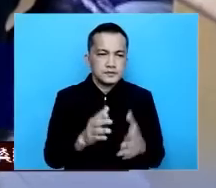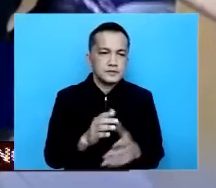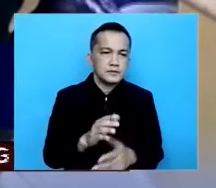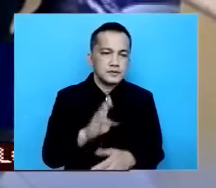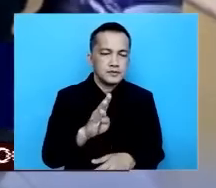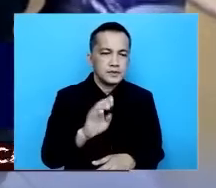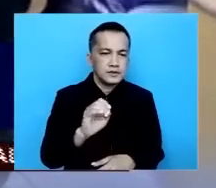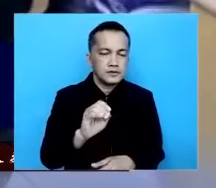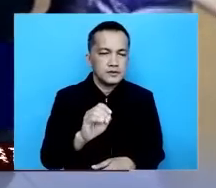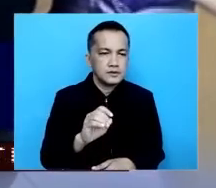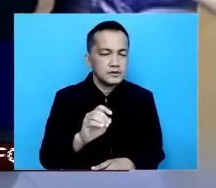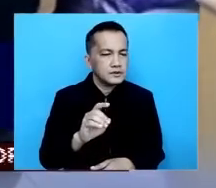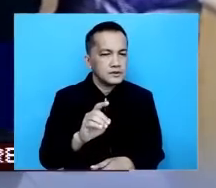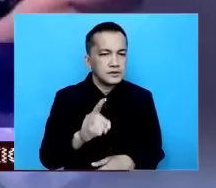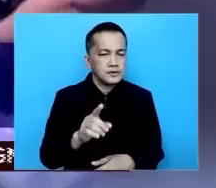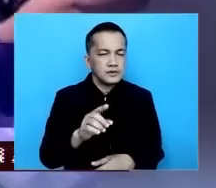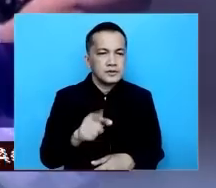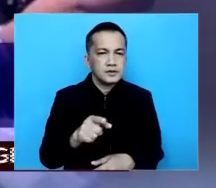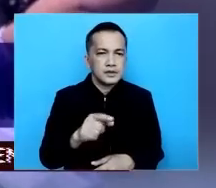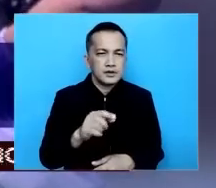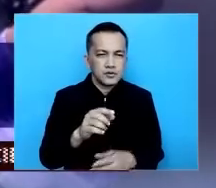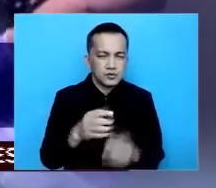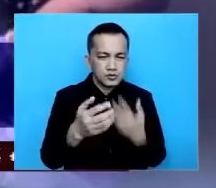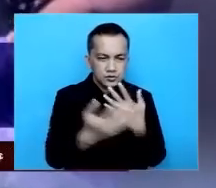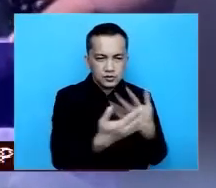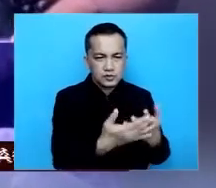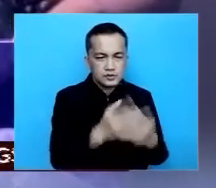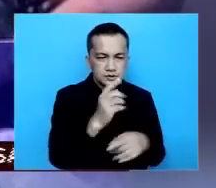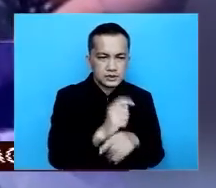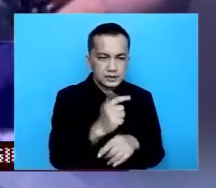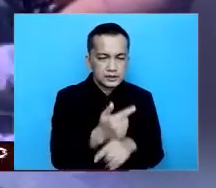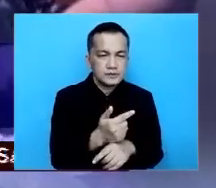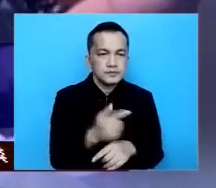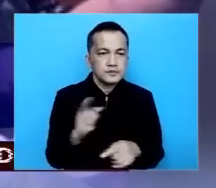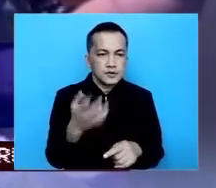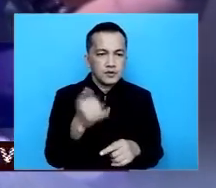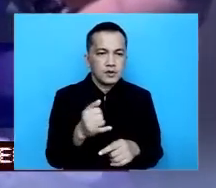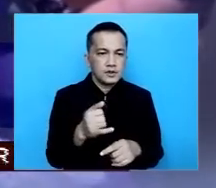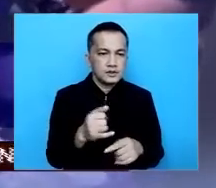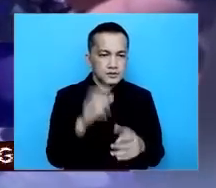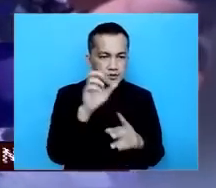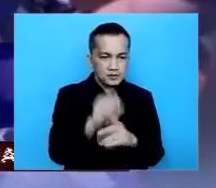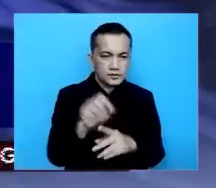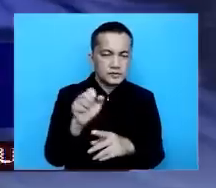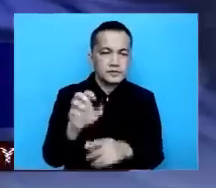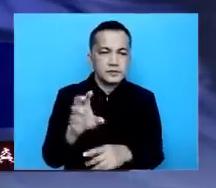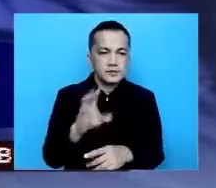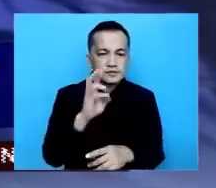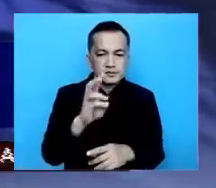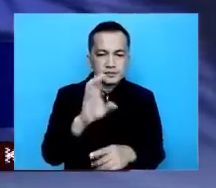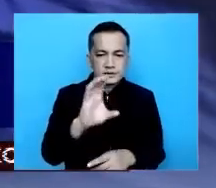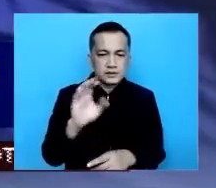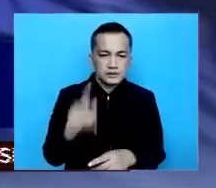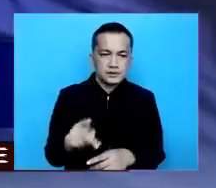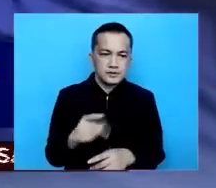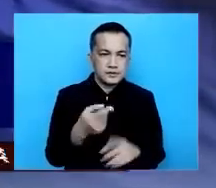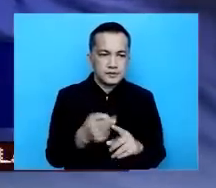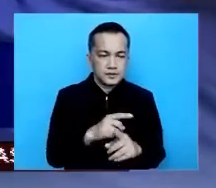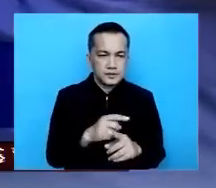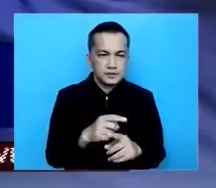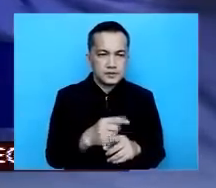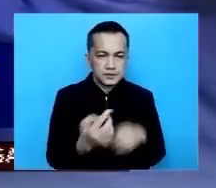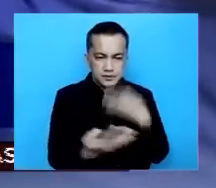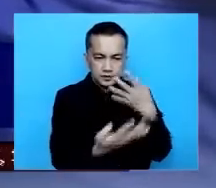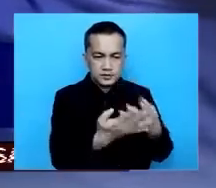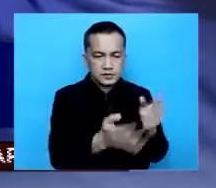Center sa Camp Bagundiwa sa Taguig City. Ito'y matapos makumpiska ang anim na cellphone mula sa detention cells